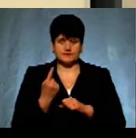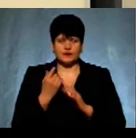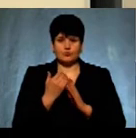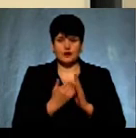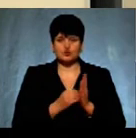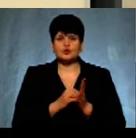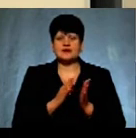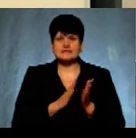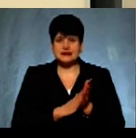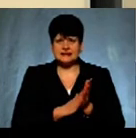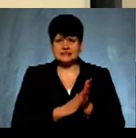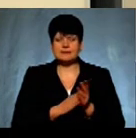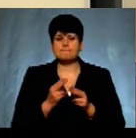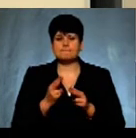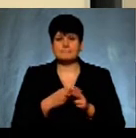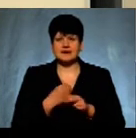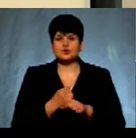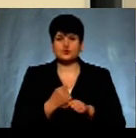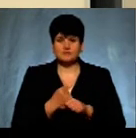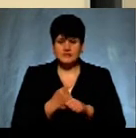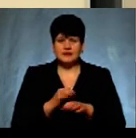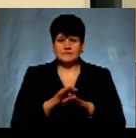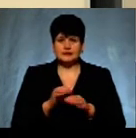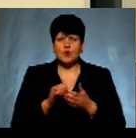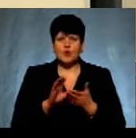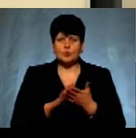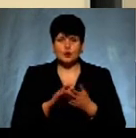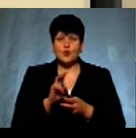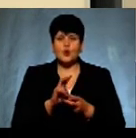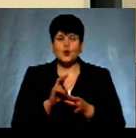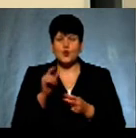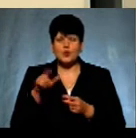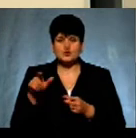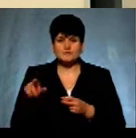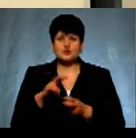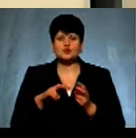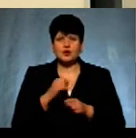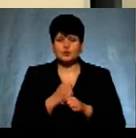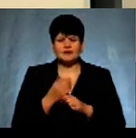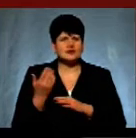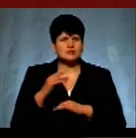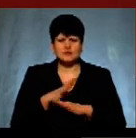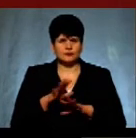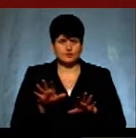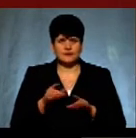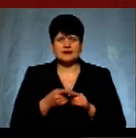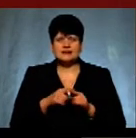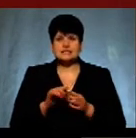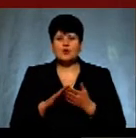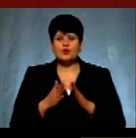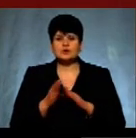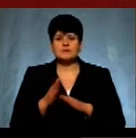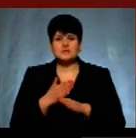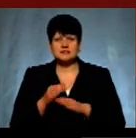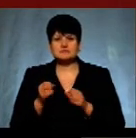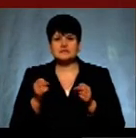та перереєстрації безробітних та ведення обліку осіб, які шукають роботу. Такого раніше не було. Це така угода між фахівцем служби